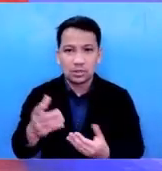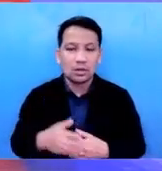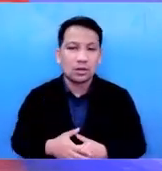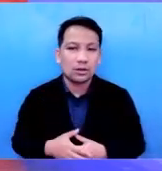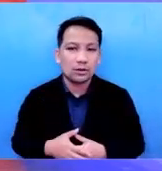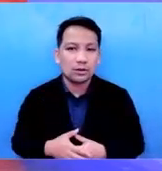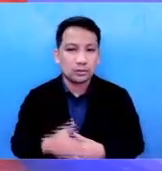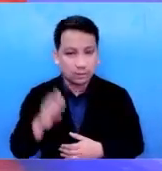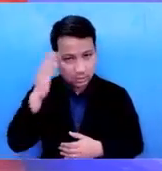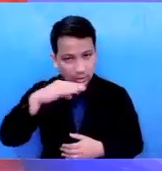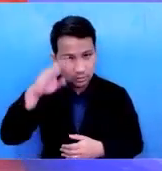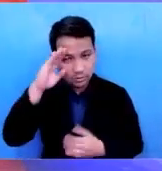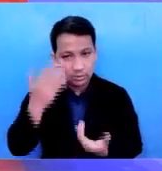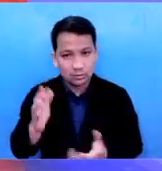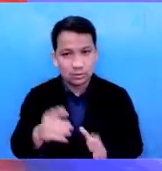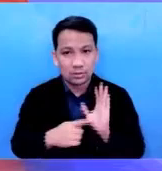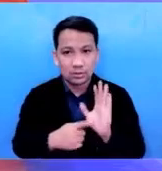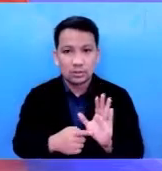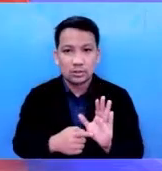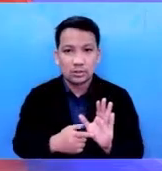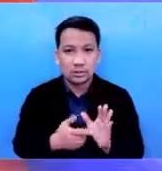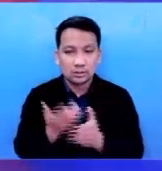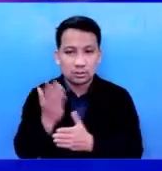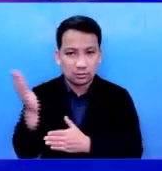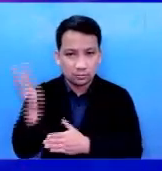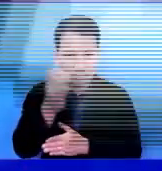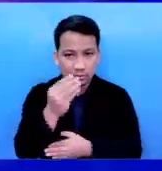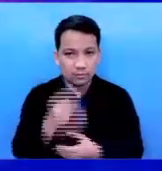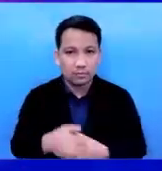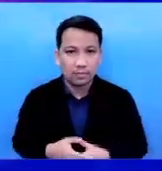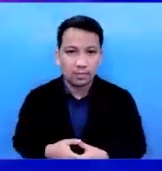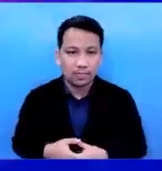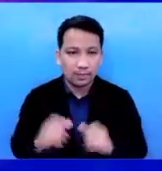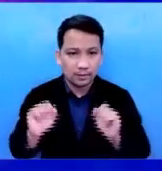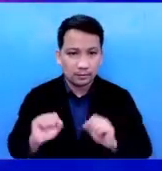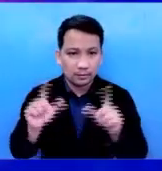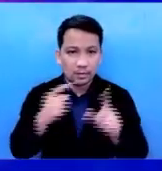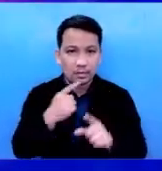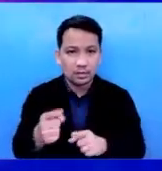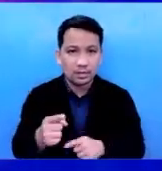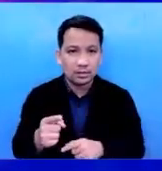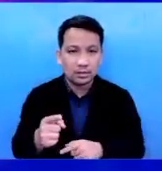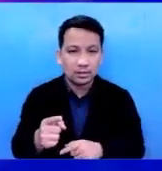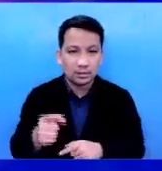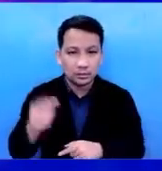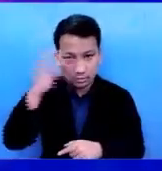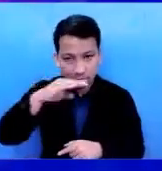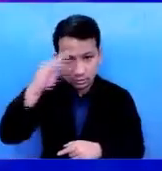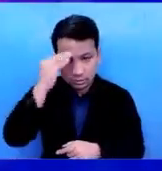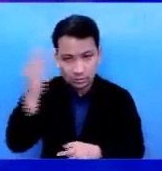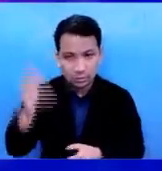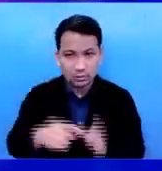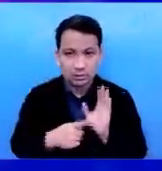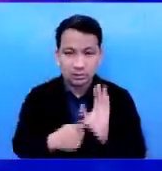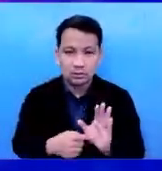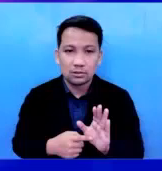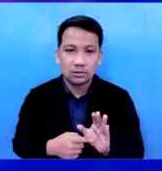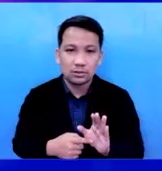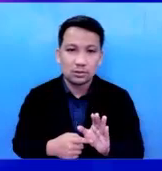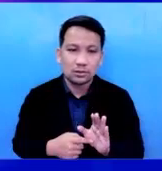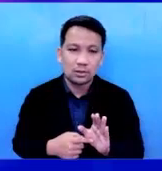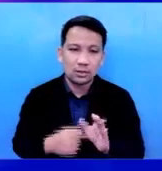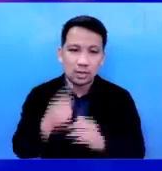Cavite na home province ni Lacson. Live mula sa Carmona, Cavite, nasa frontline ang balitang yan si Mayan